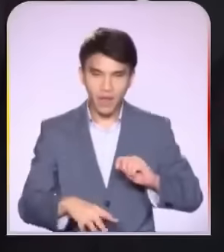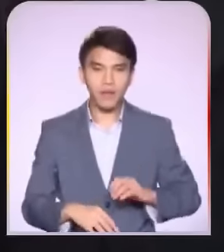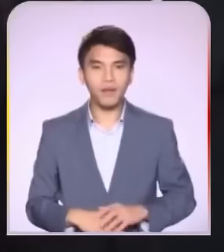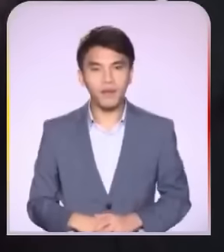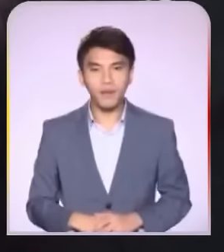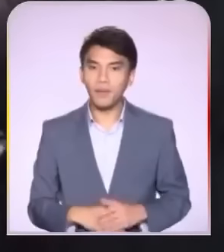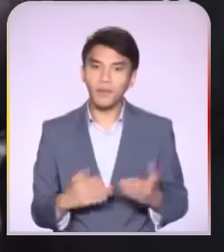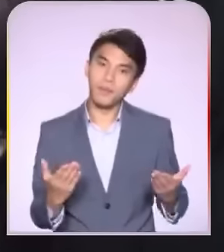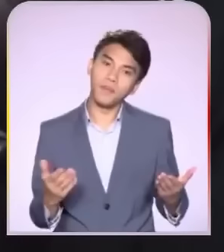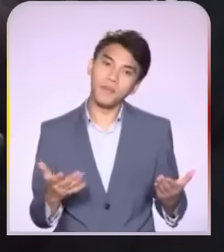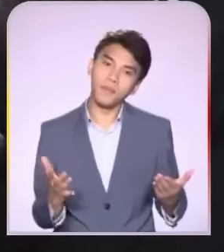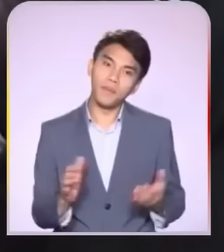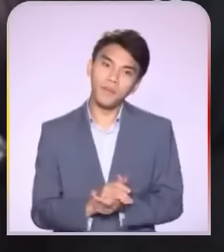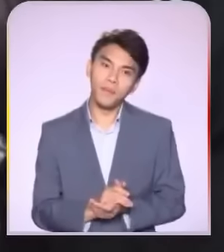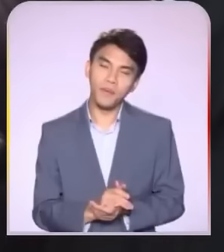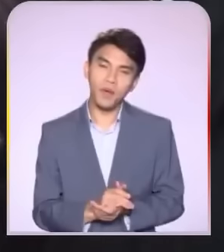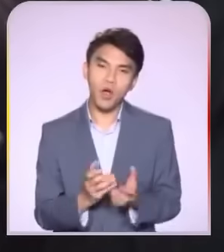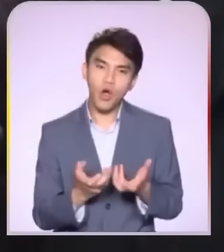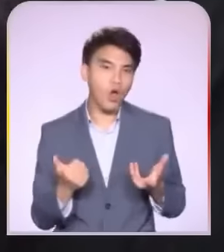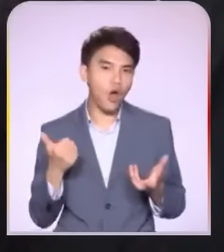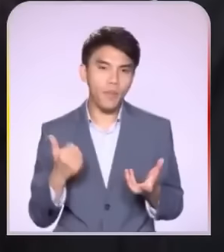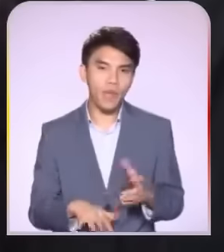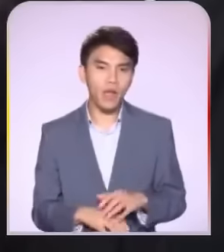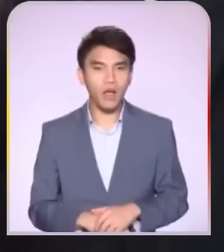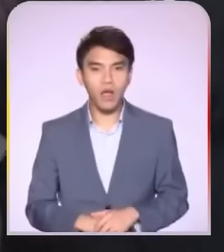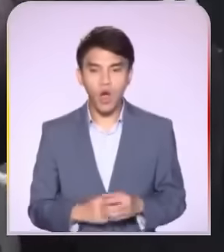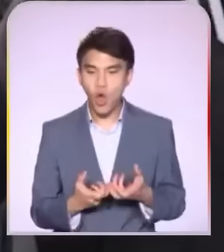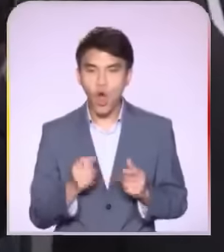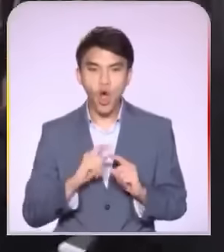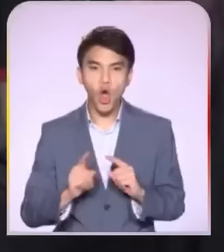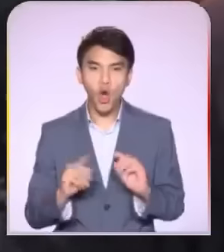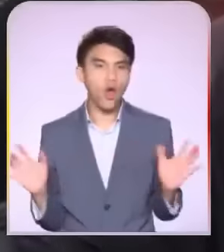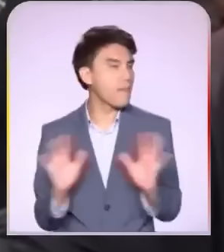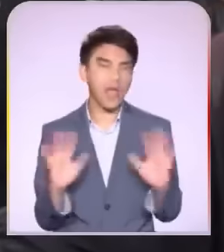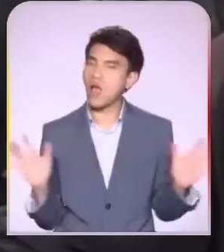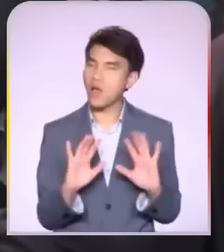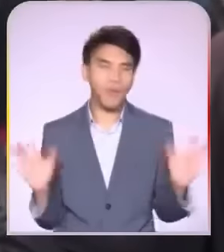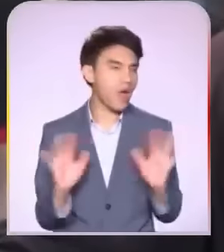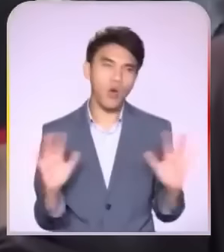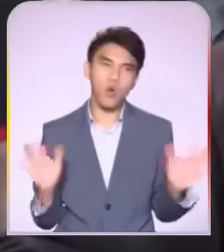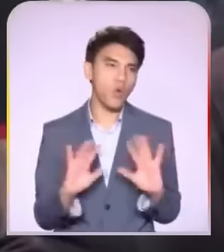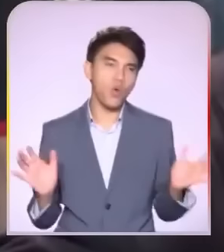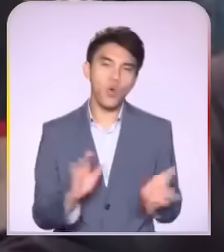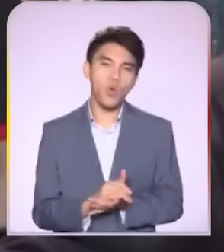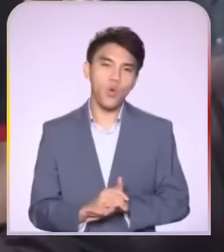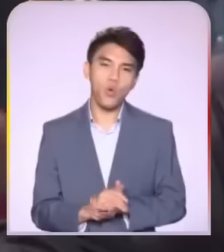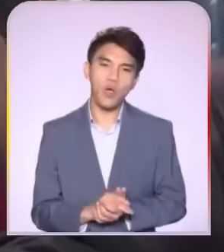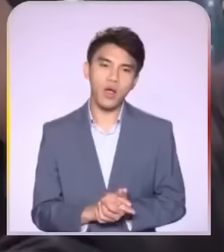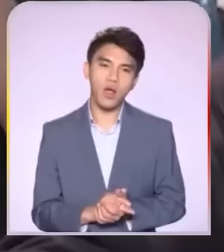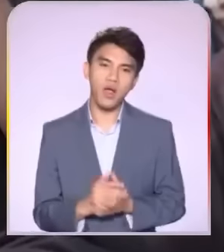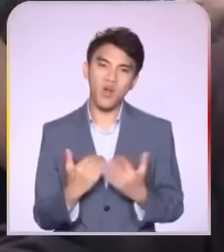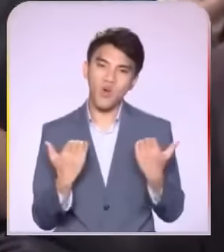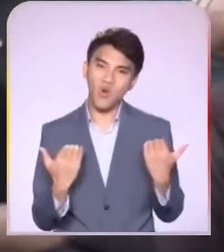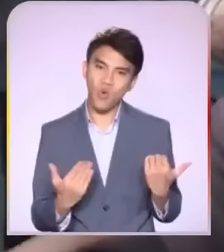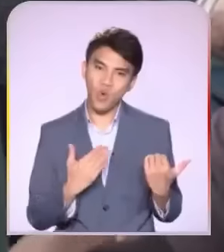ก็คือไม่มีปีเสียมาคืนก็เลยไม่ได้อะไรคืนเลย ครับผม แล้วของแถมนี่ก็คือไม่ต้องการแล้ว ไม่ต้องการเลยครับไม่เอาครับ วันนี้เรา